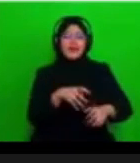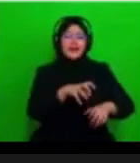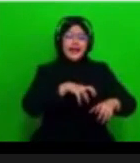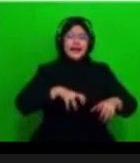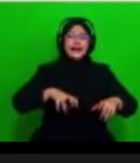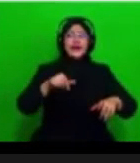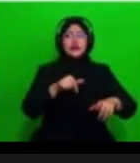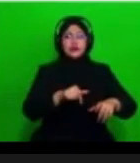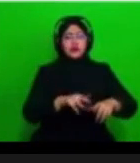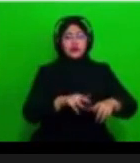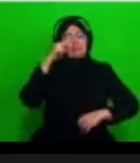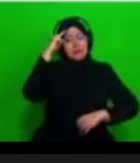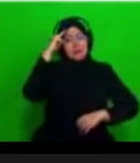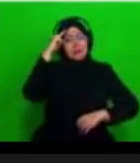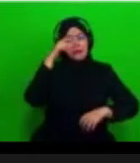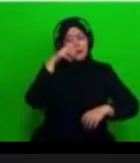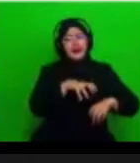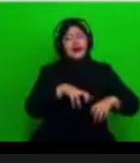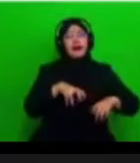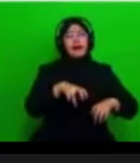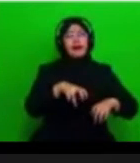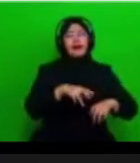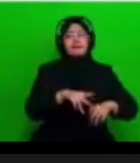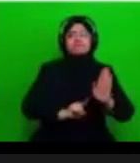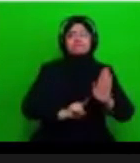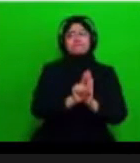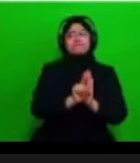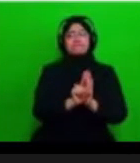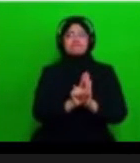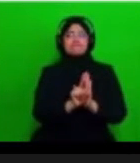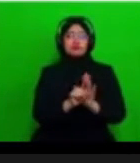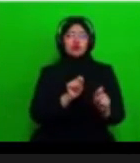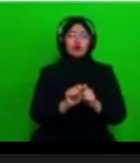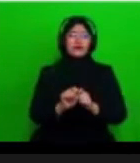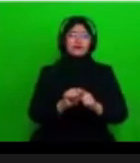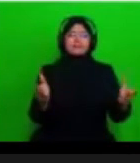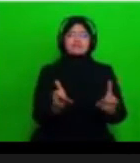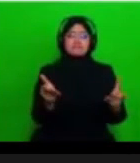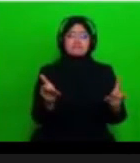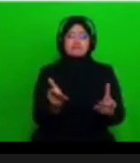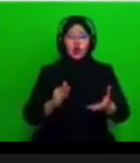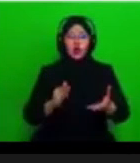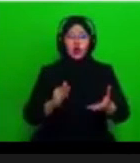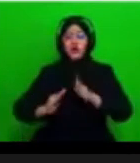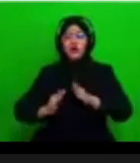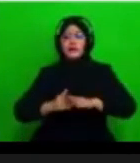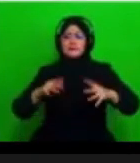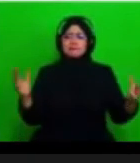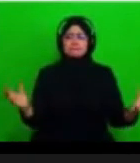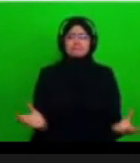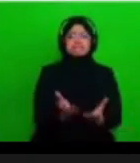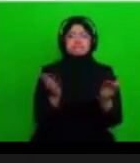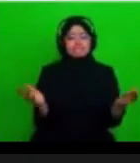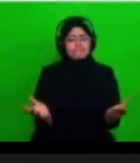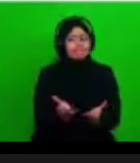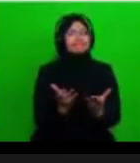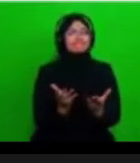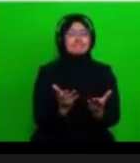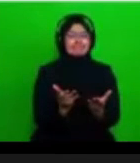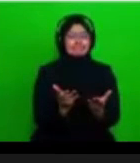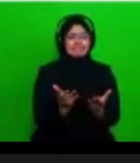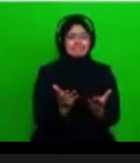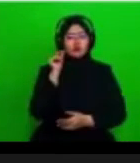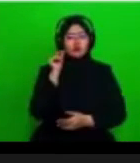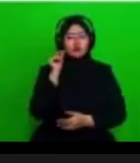itu dia menjadi katalis atau pemimpin, pemimpin yang prime mover, yang menggerakkan komunitas. Bisa menggerakkan